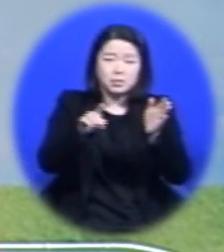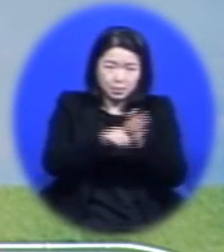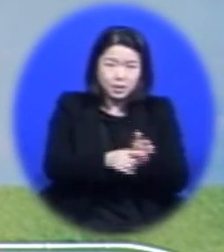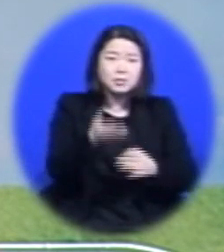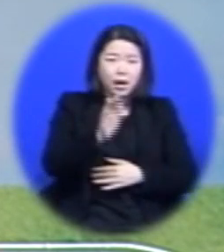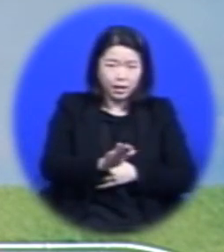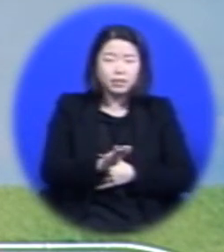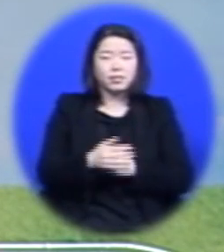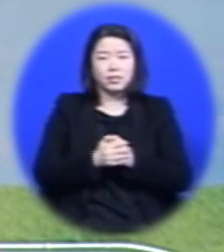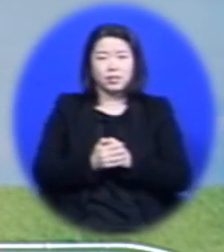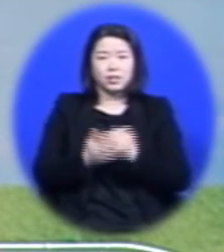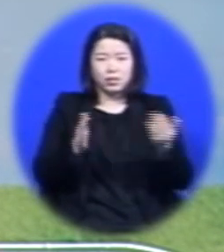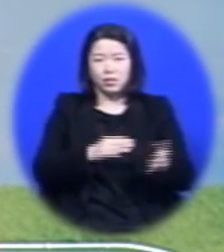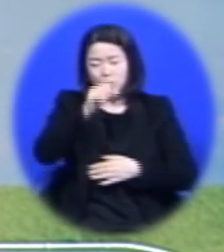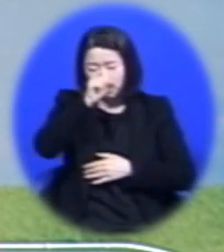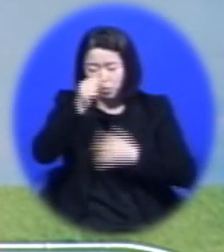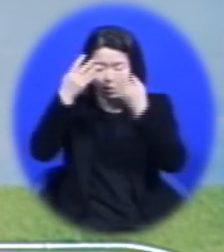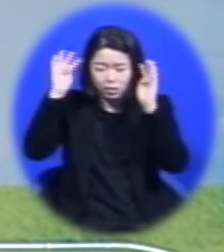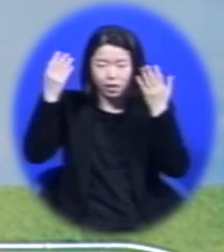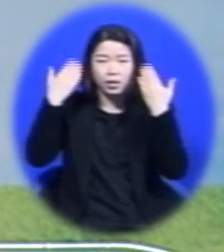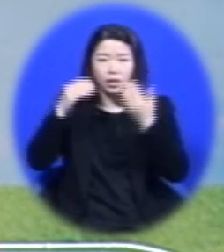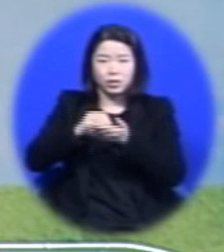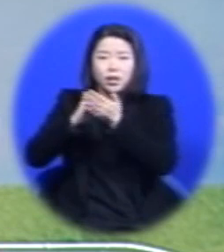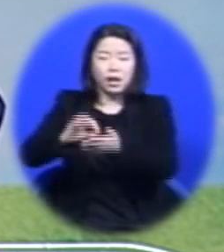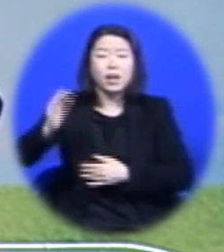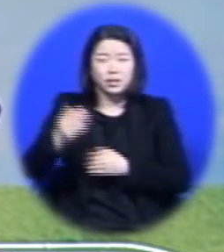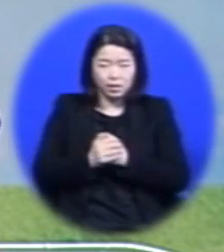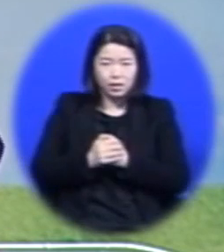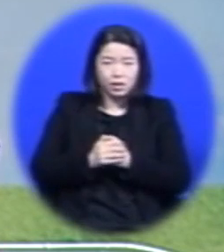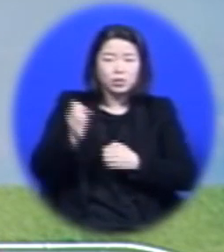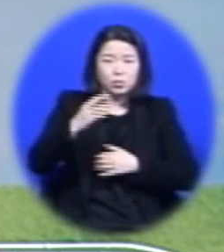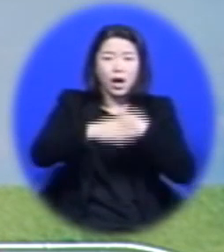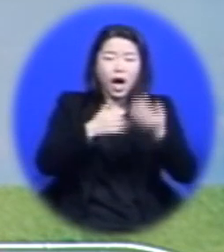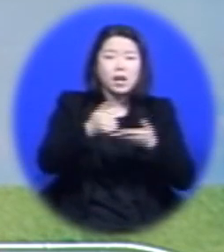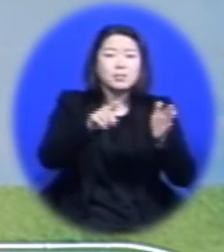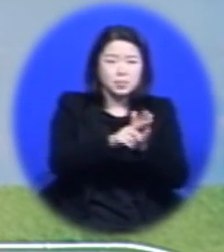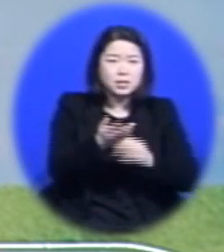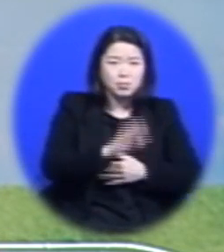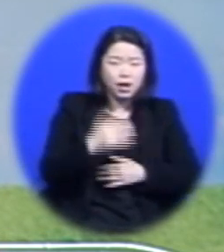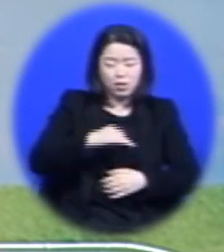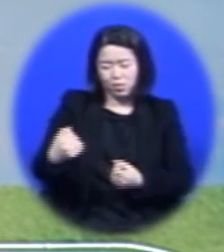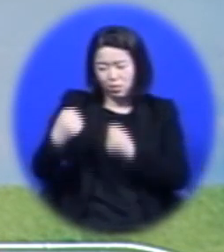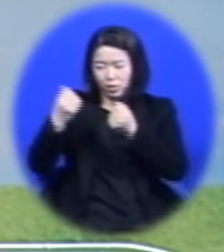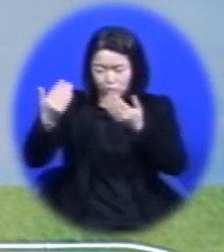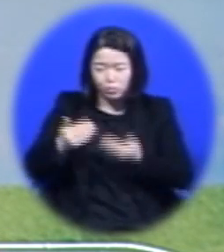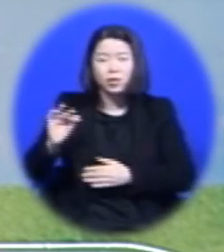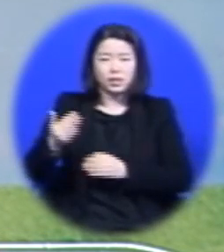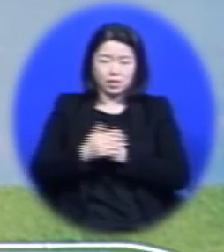믿지만 좋은 대학도 들여 보내 줘요 하나님을 믿기는 믿지만 건강도 주셔야지